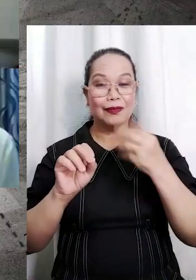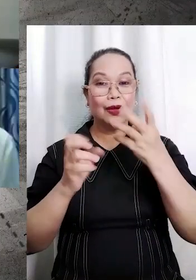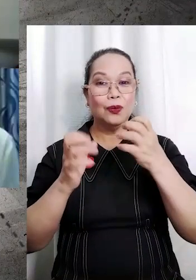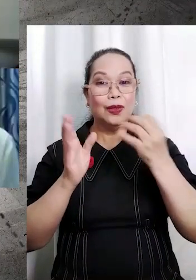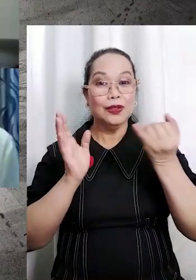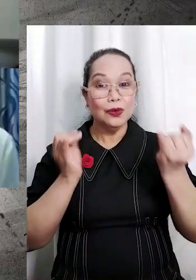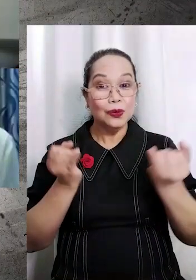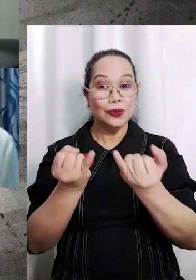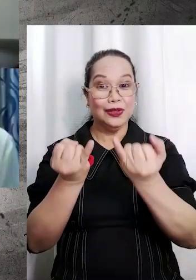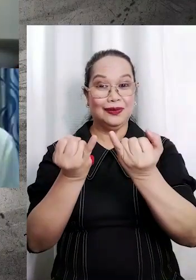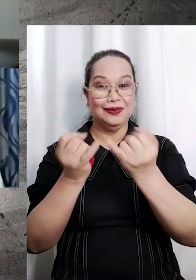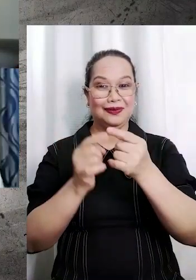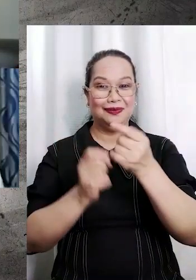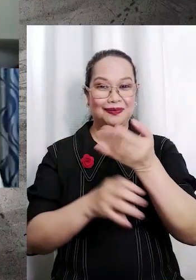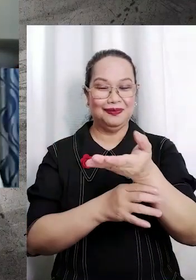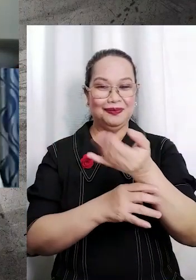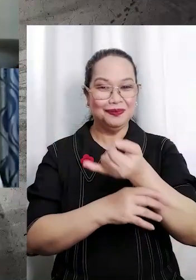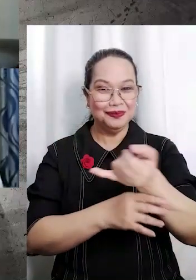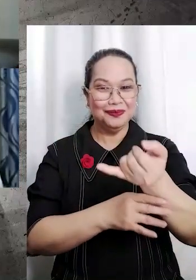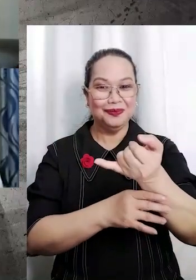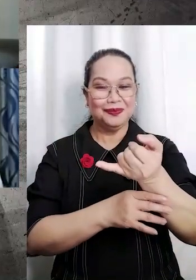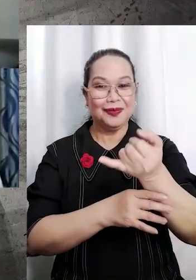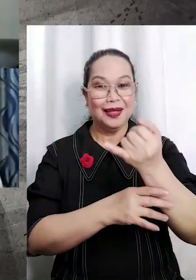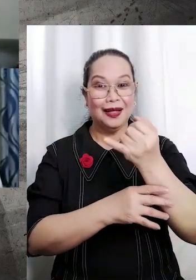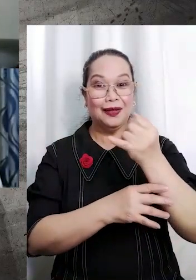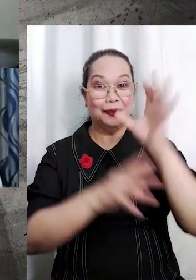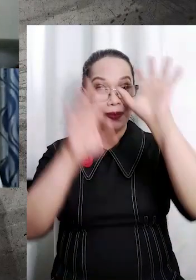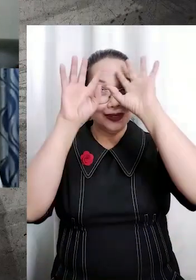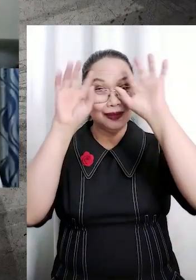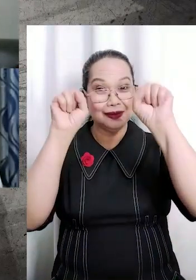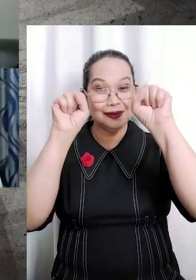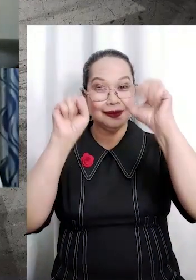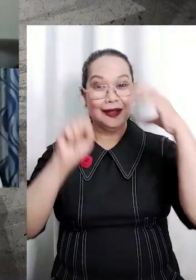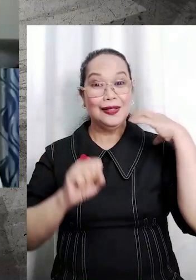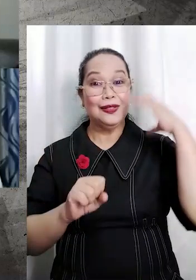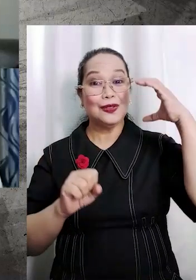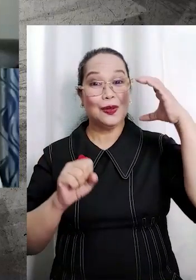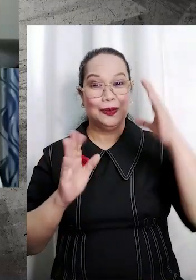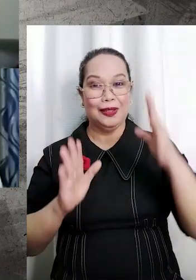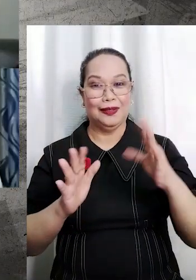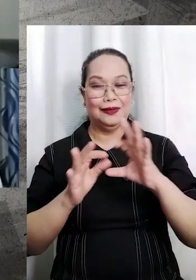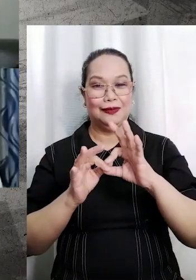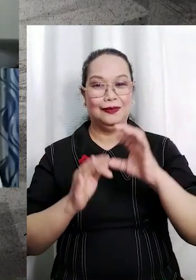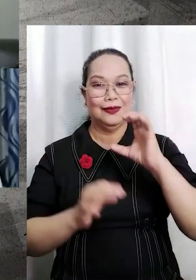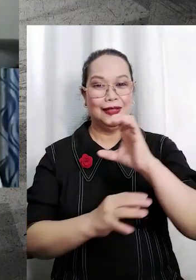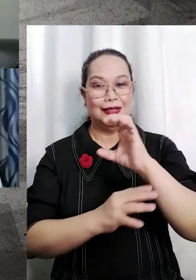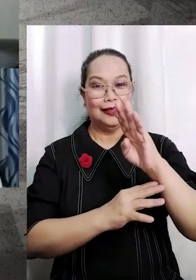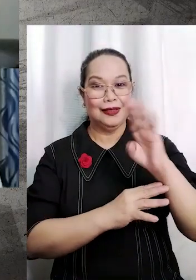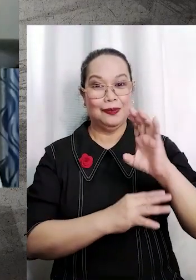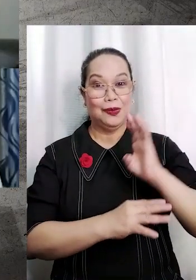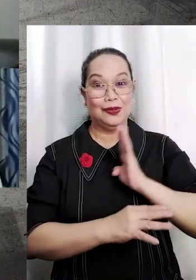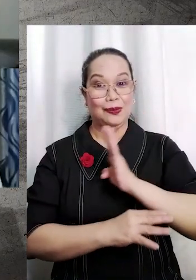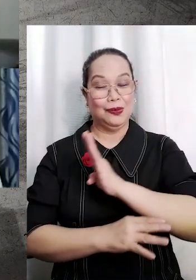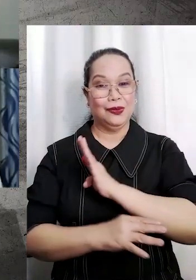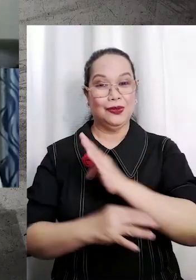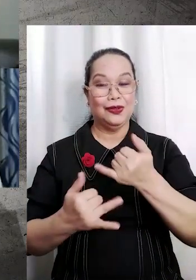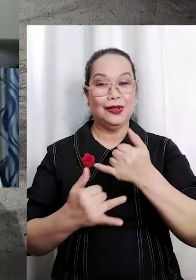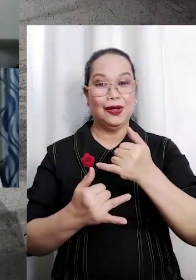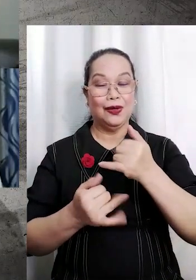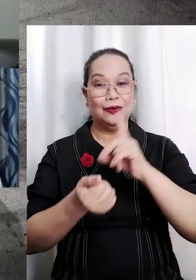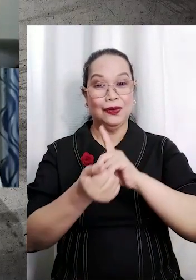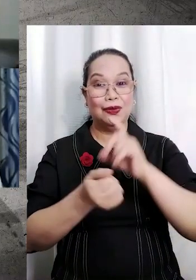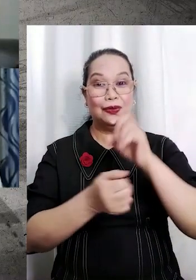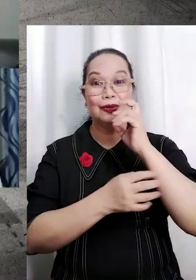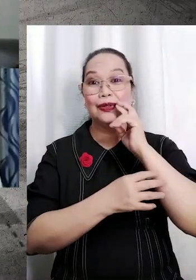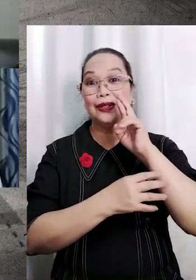nais ko pong ipakilala sila sa inyo. Ang chairman po ng ating CCBC Board